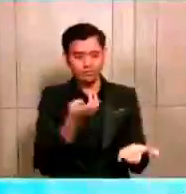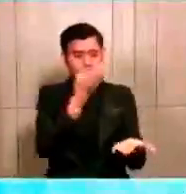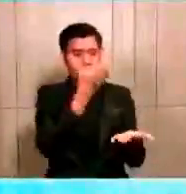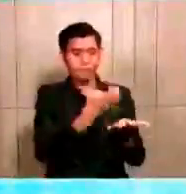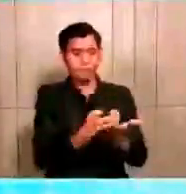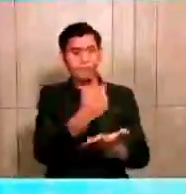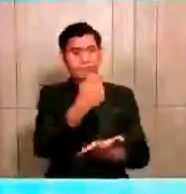30 Billy